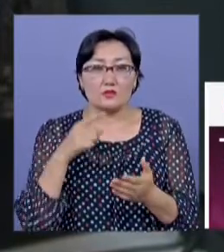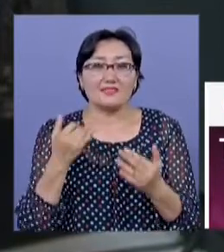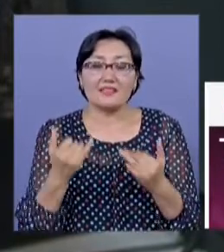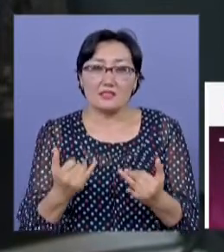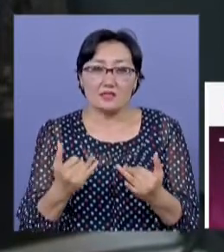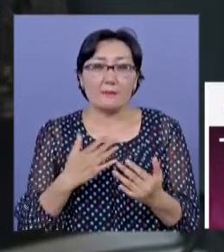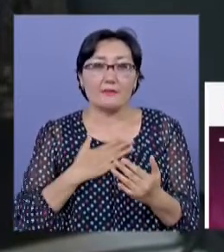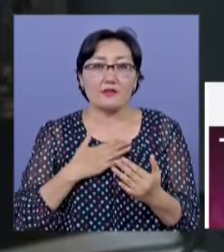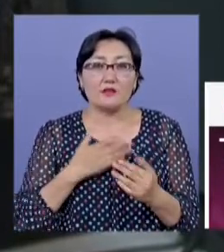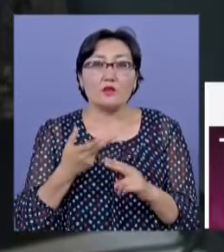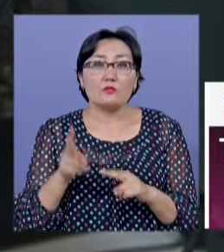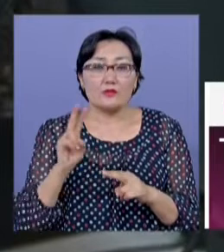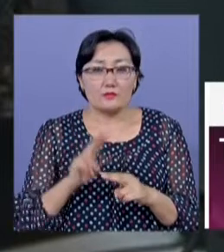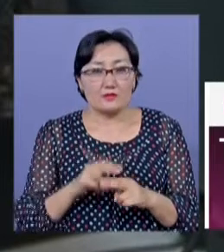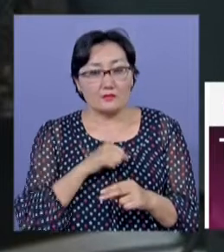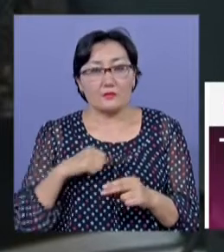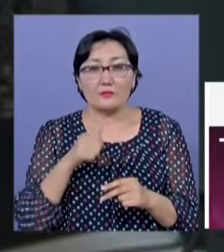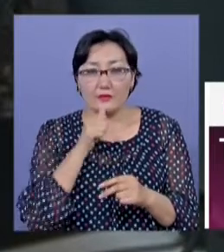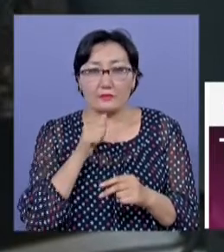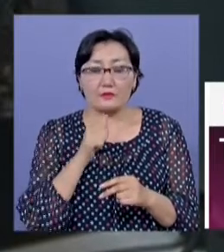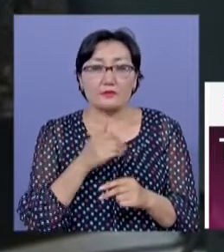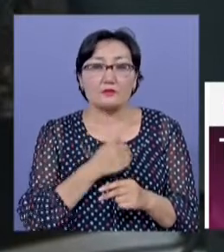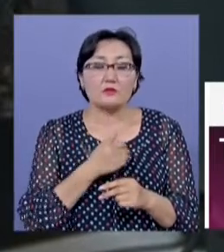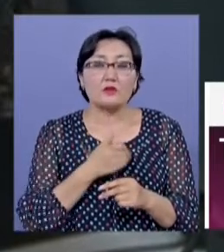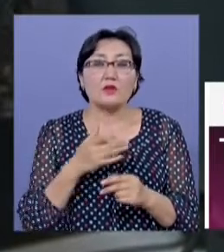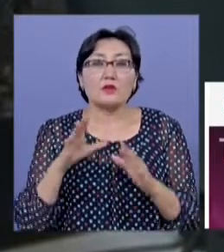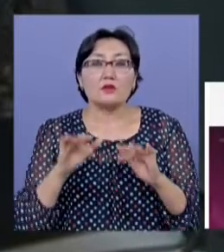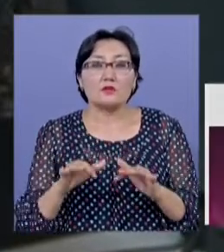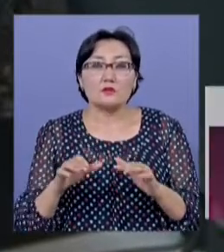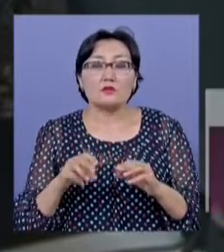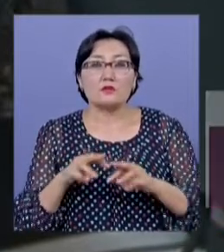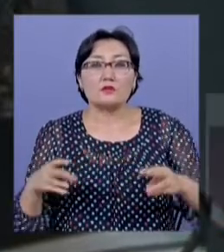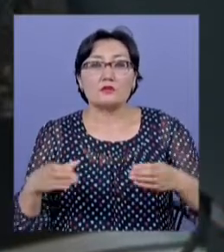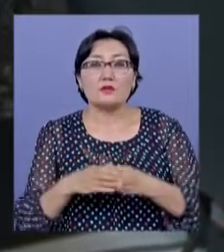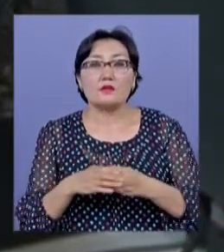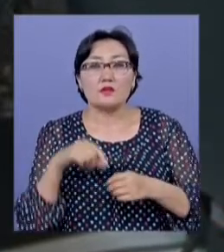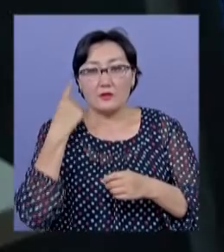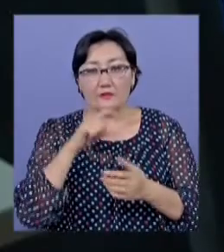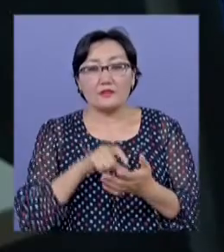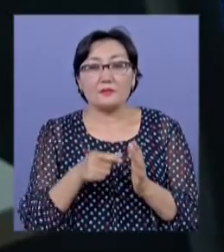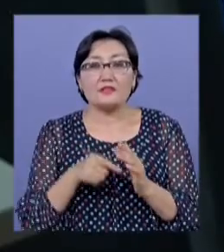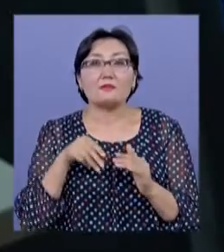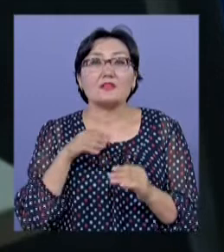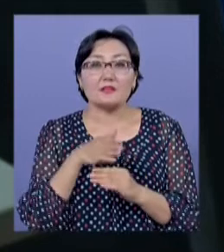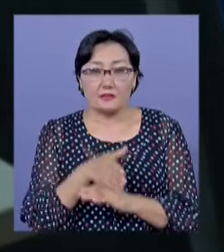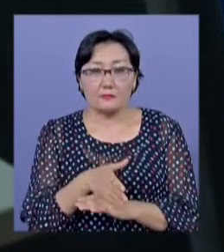қазір мен бұл үдерісті өзім тексеріп көрмекпін. Ол үшін электронды үкіметтегі өзімнің жеке кабинетіме кірдім.